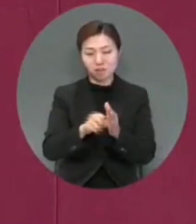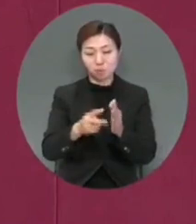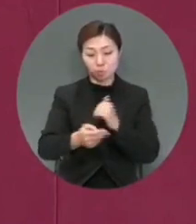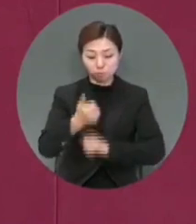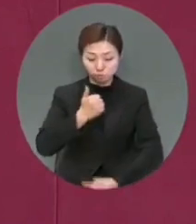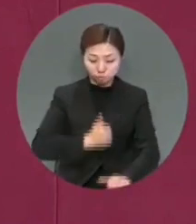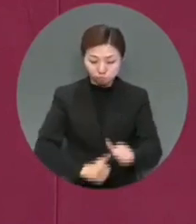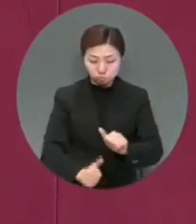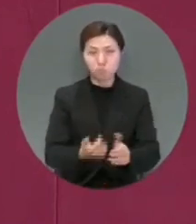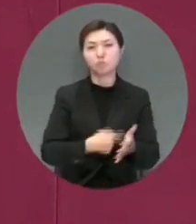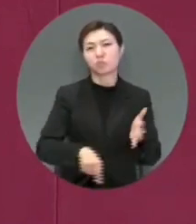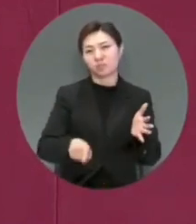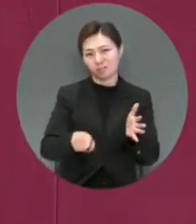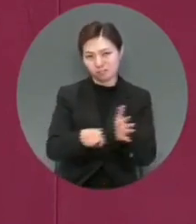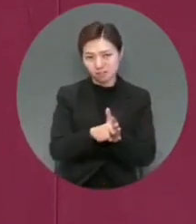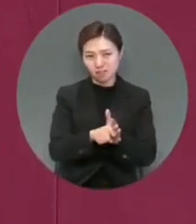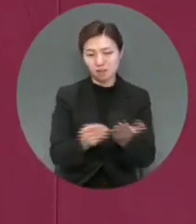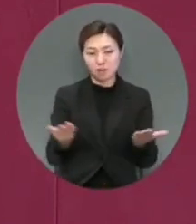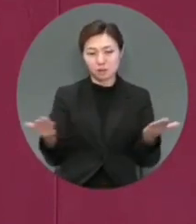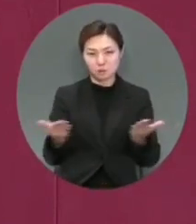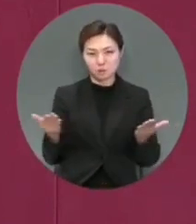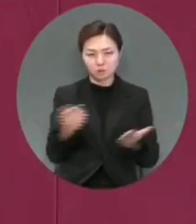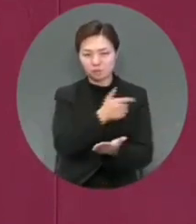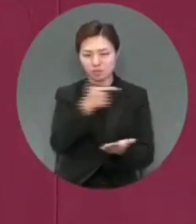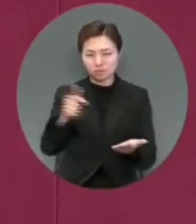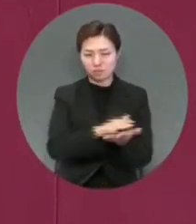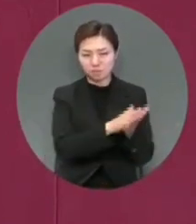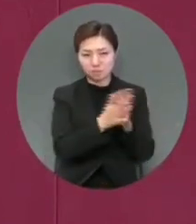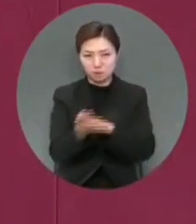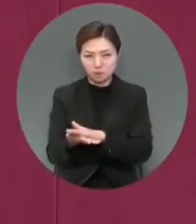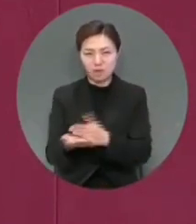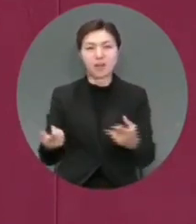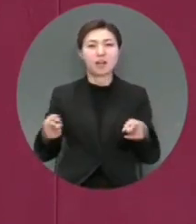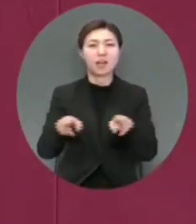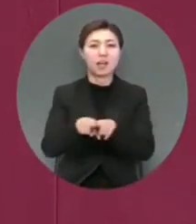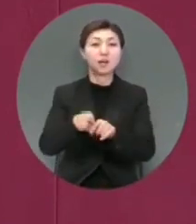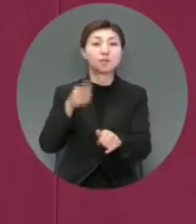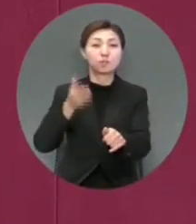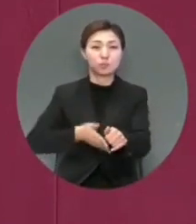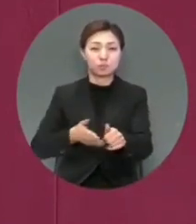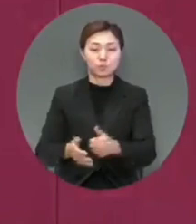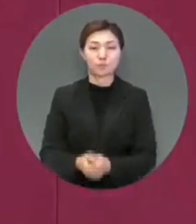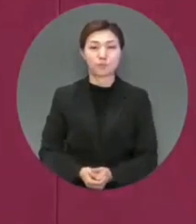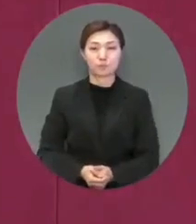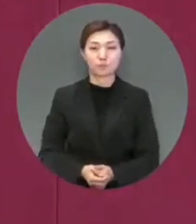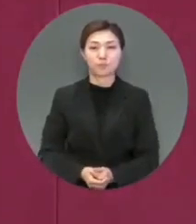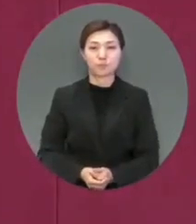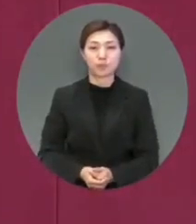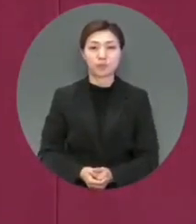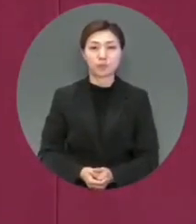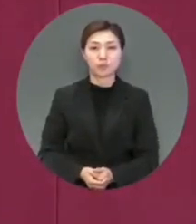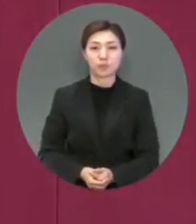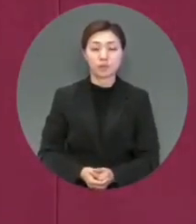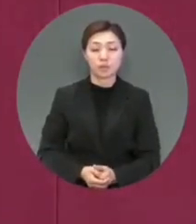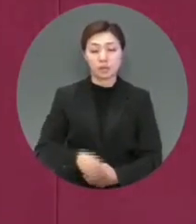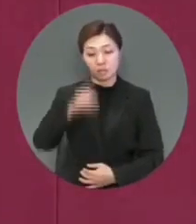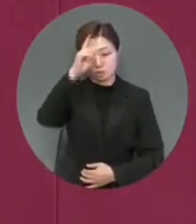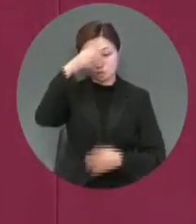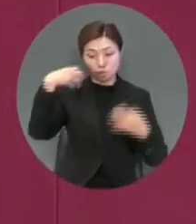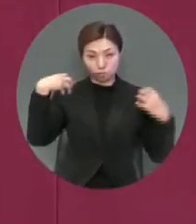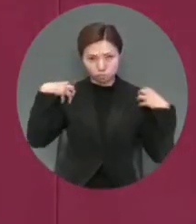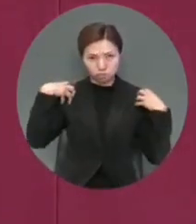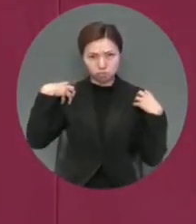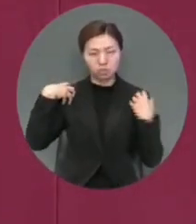것을 부탁드립니다. 정부는 교육의 다양성과 개방성을 존중하고 공정한